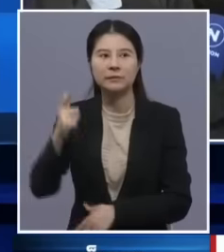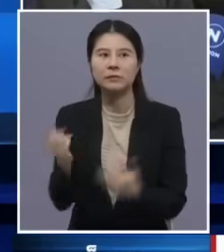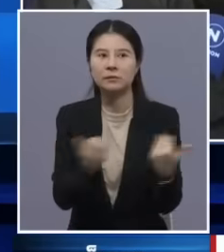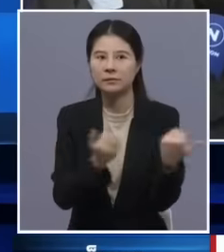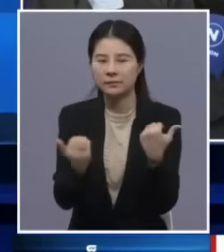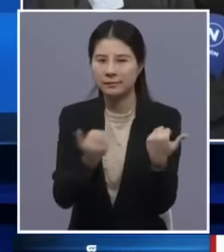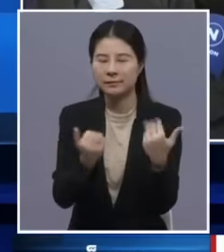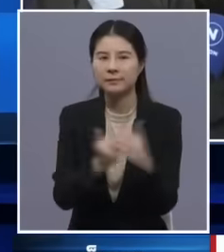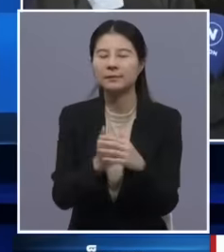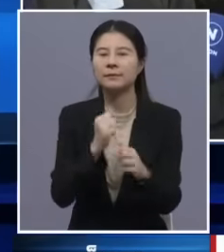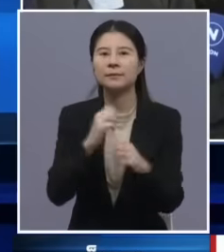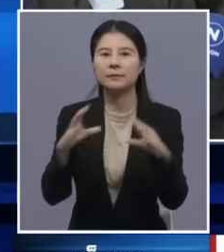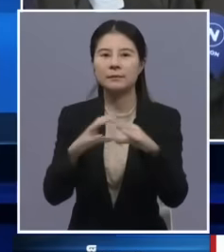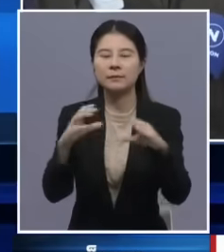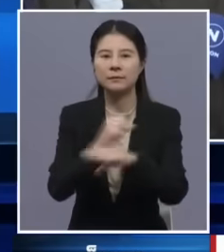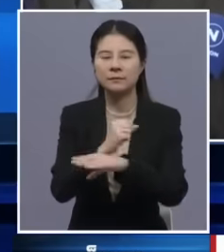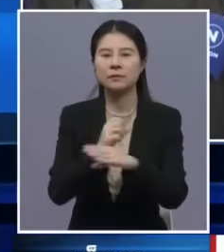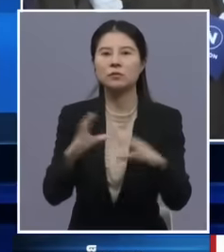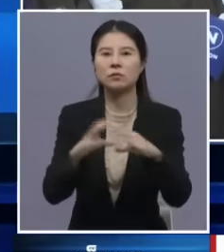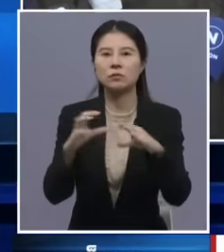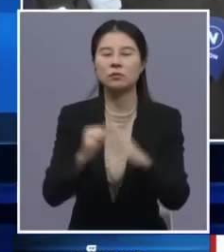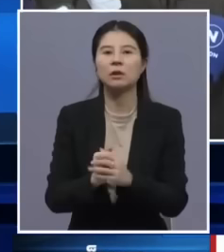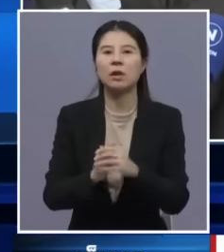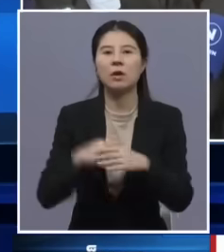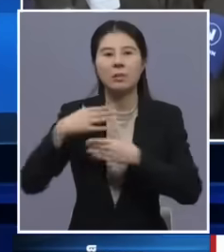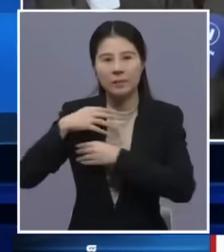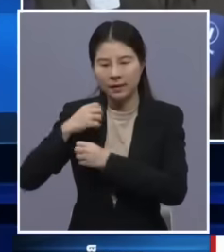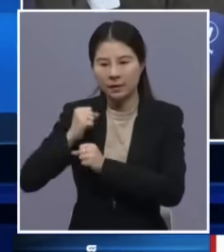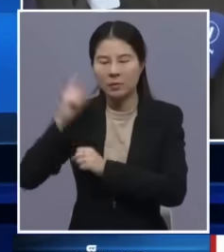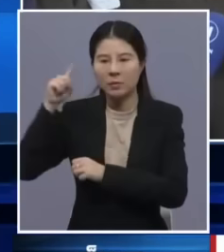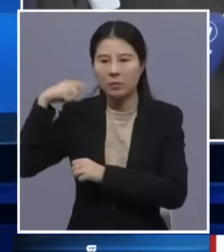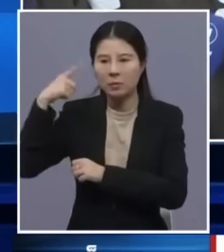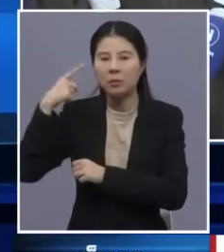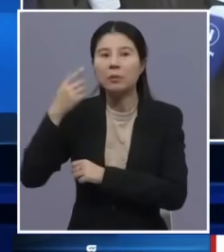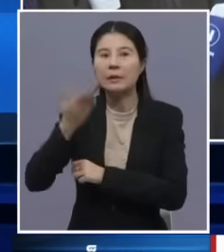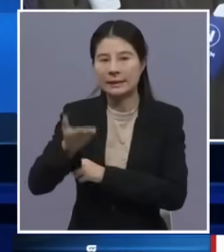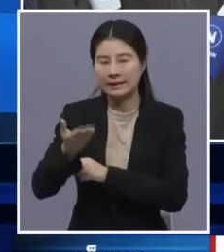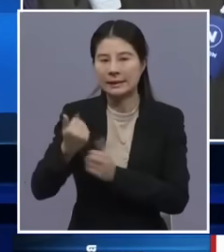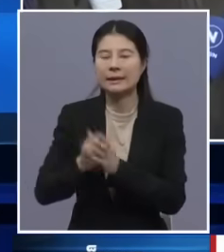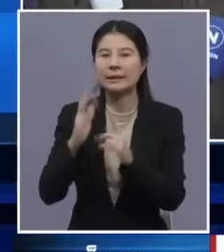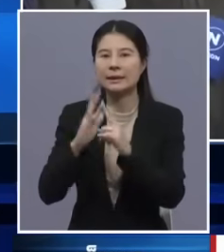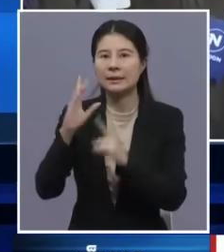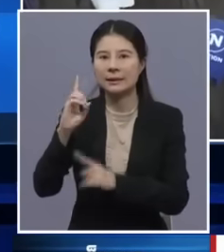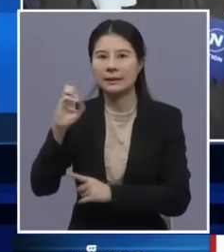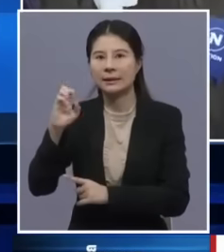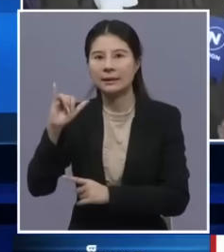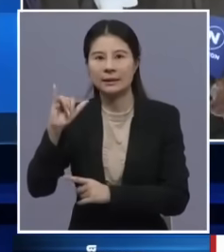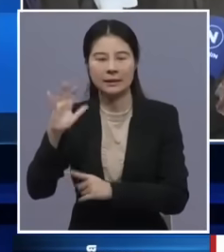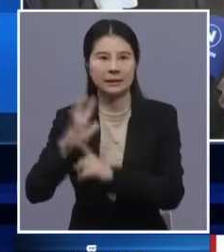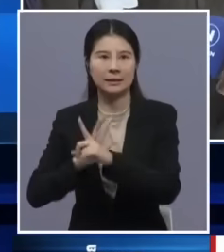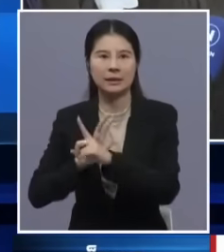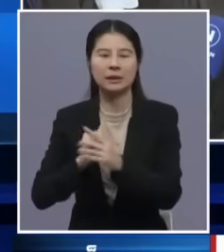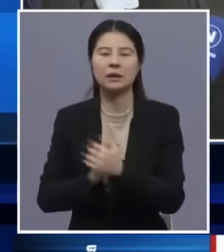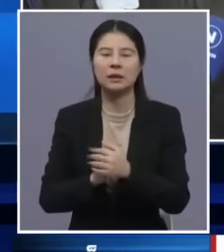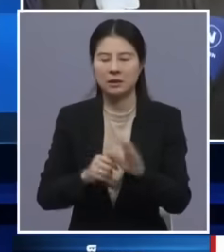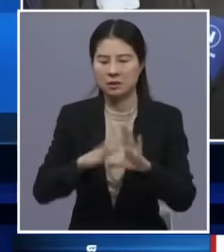วนของวงการการเมืองเน ี่ ยพรรคประชาธิปัตย์เองมาดามเดียวัฒนยาบุญนาคเนี่ยเขากำลังลงชิงตำแหน่งหัวหน้าพรรคประชาธิปัตย์ถ้าเกิดม